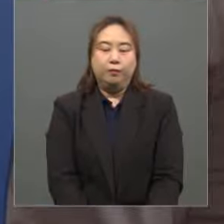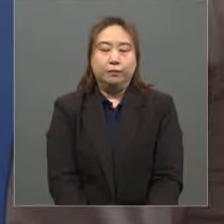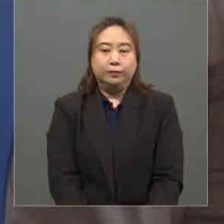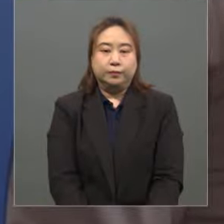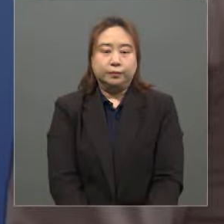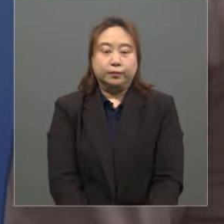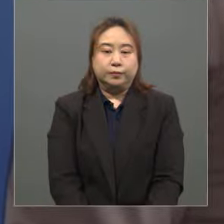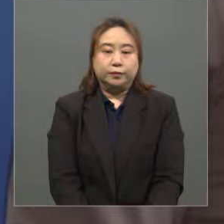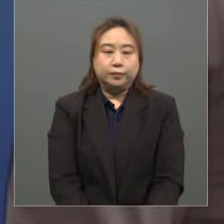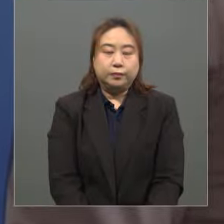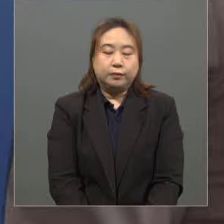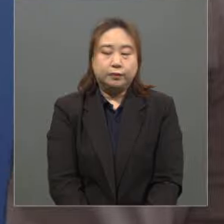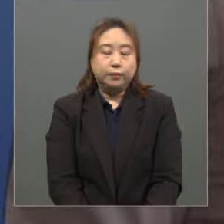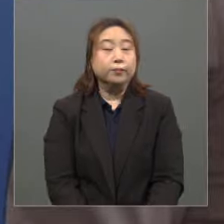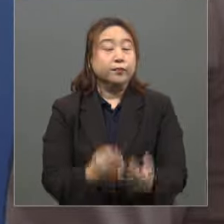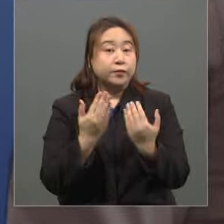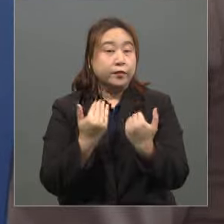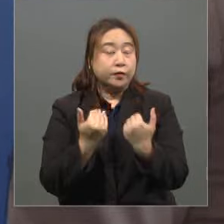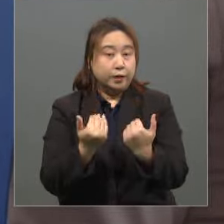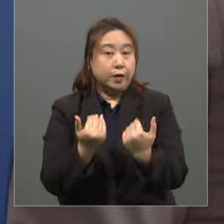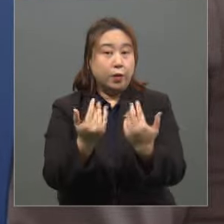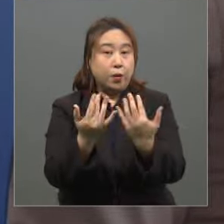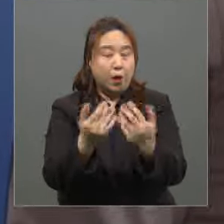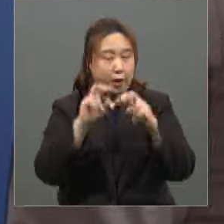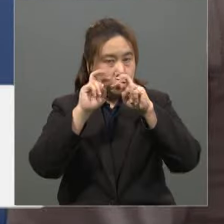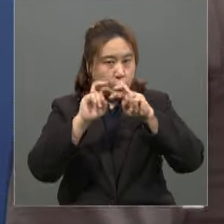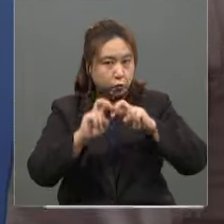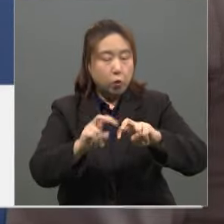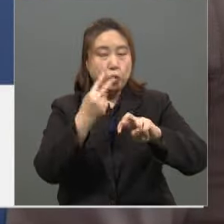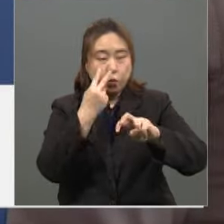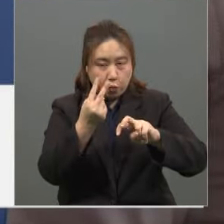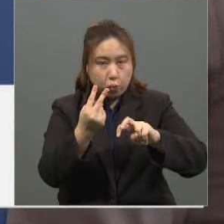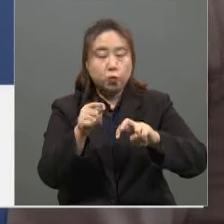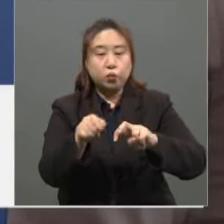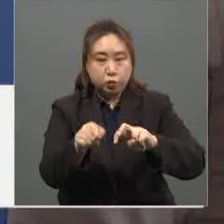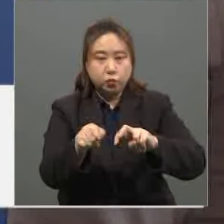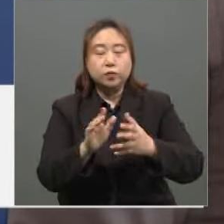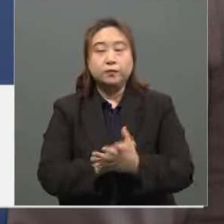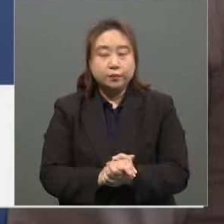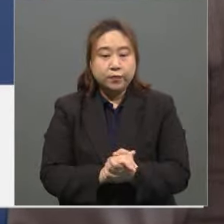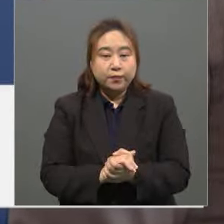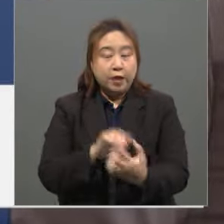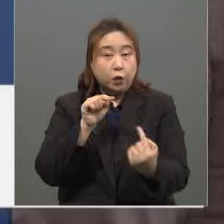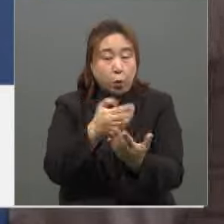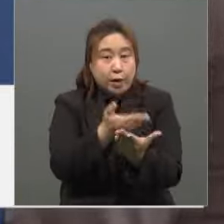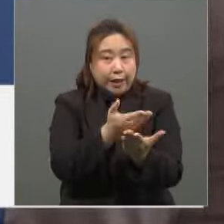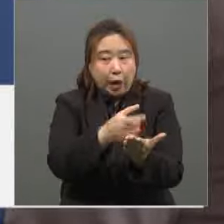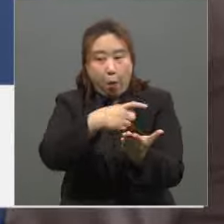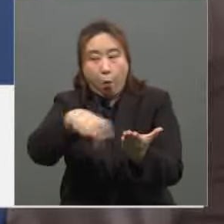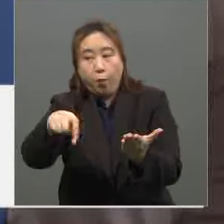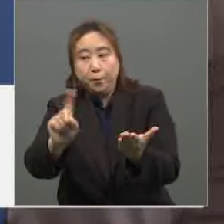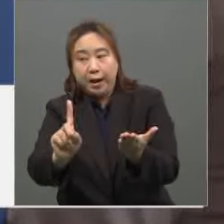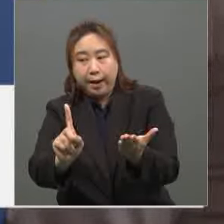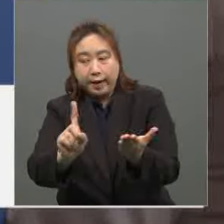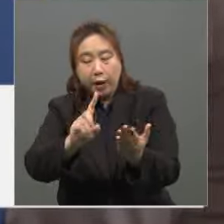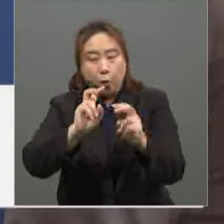นะครับส่วนการขยายผลก็อยู่ระหว่างการสอบสวนขยายผลทั้งเรื่องเส้นทางการเงินการวิเคราะห์บั